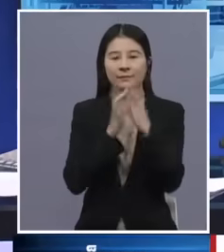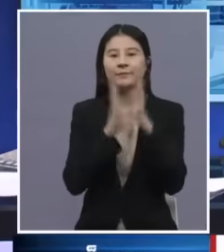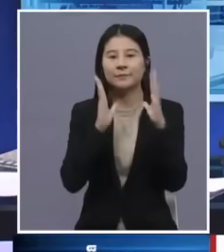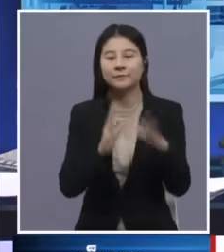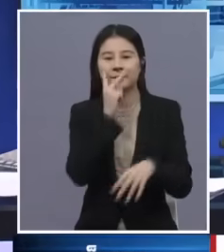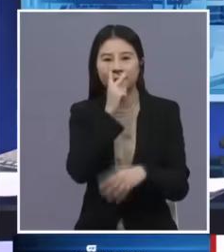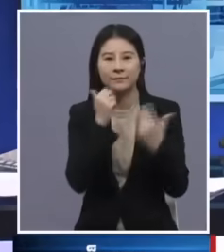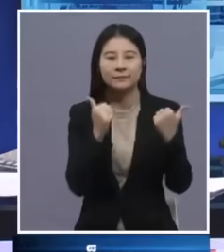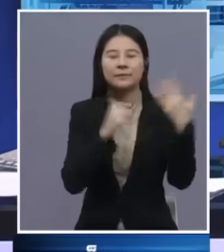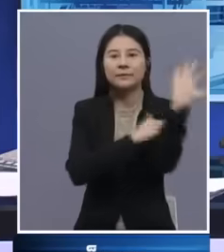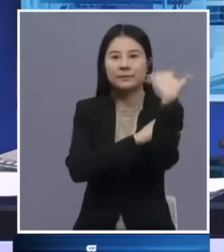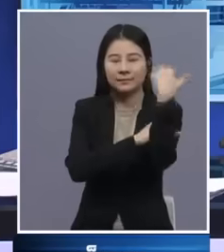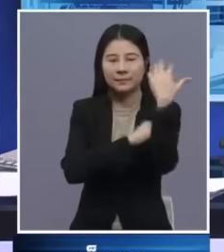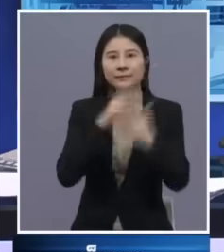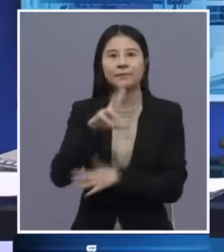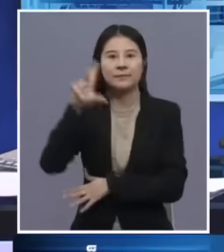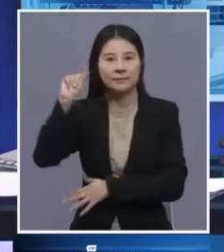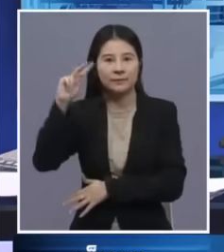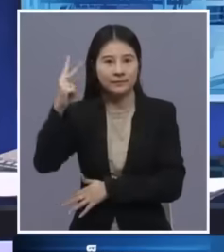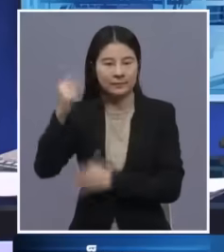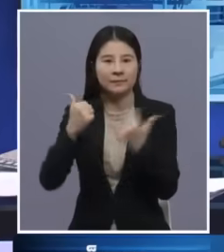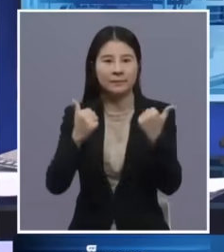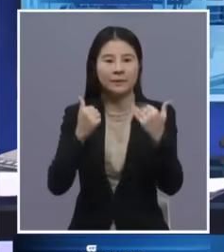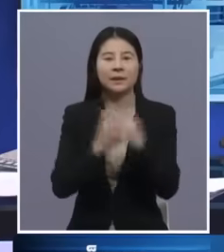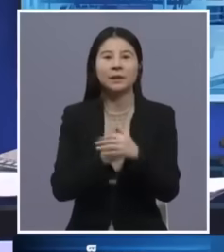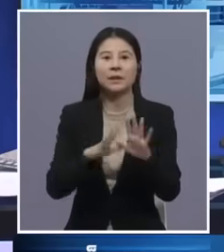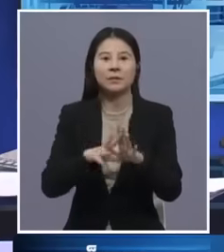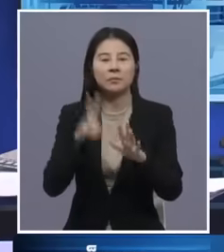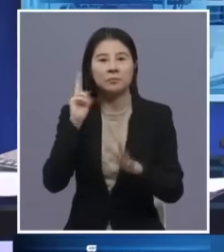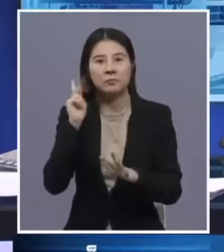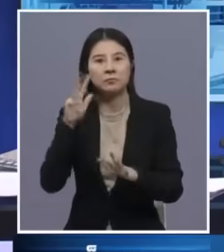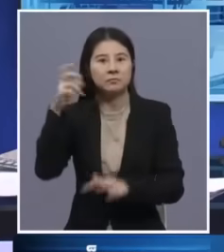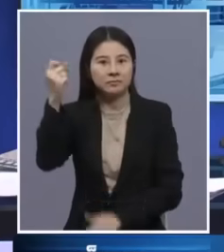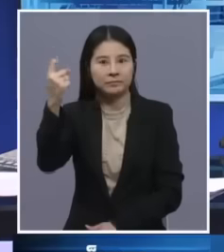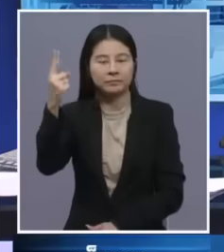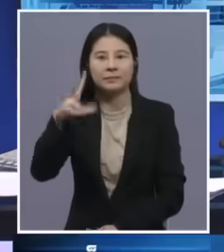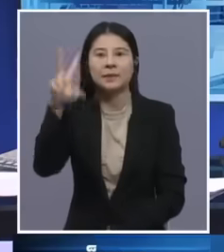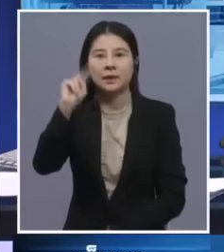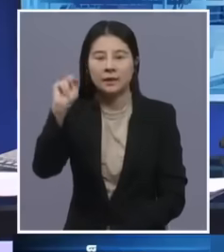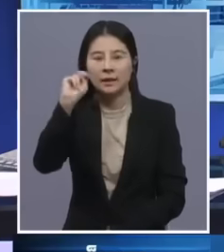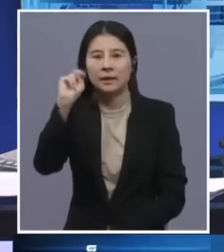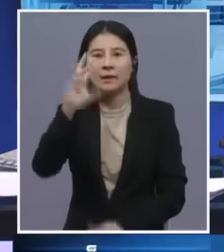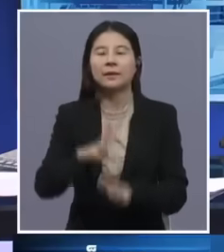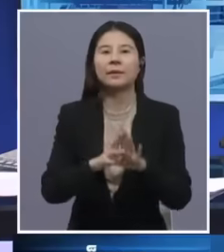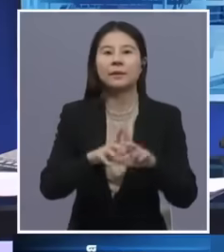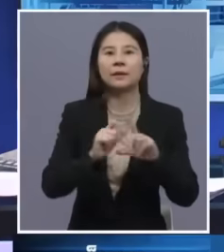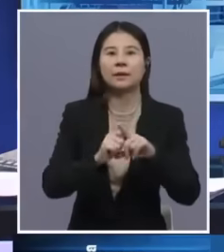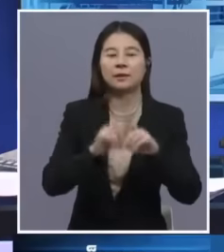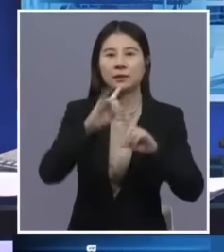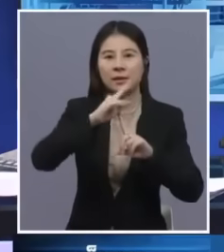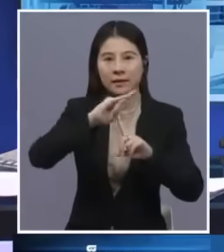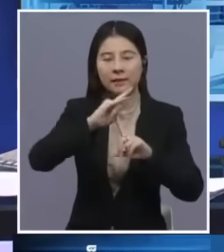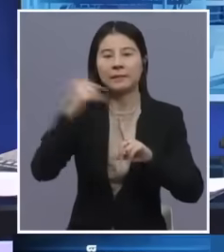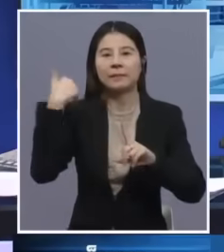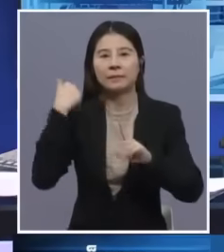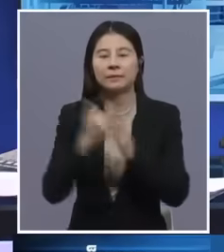างนะครับหน้าจอทีวีเนชั่นทีวี22นะครับช่องทางออนไลน์ของเราใน Facebook เก็บตกจากเนชั่นเนชั่นทีวีไลฟ์นะครับแล้วก็อย่าลืมไปติด